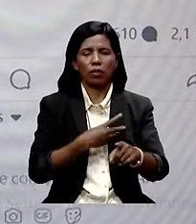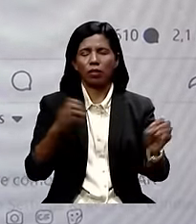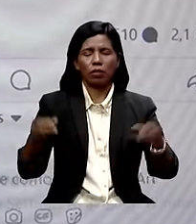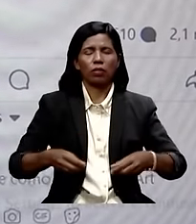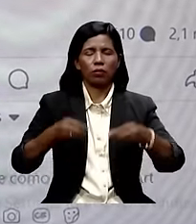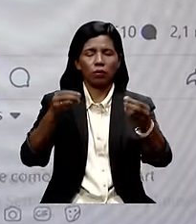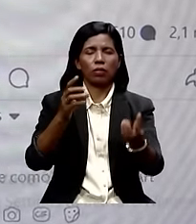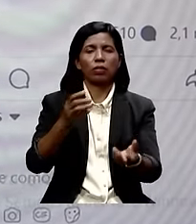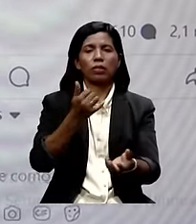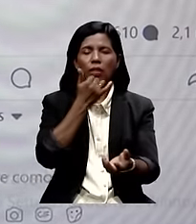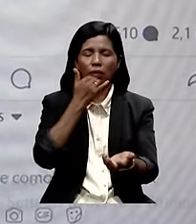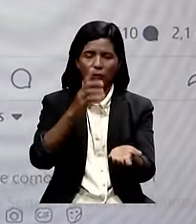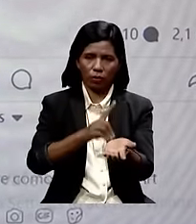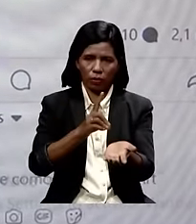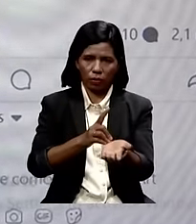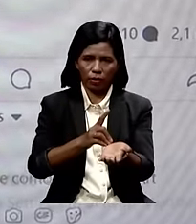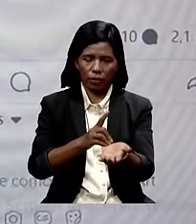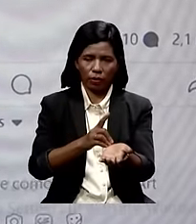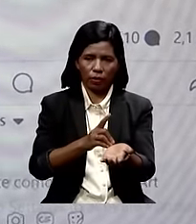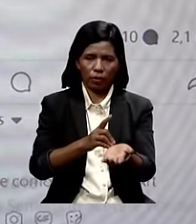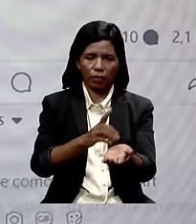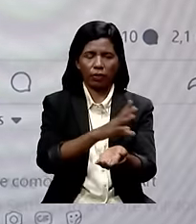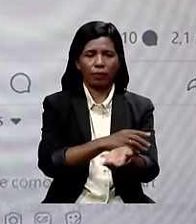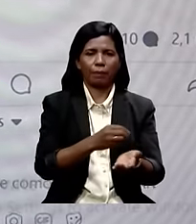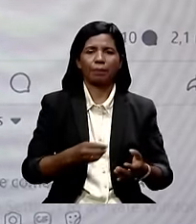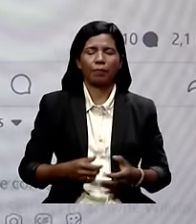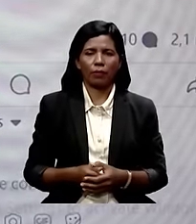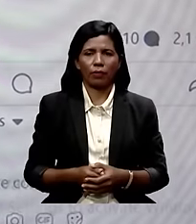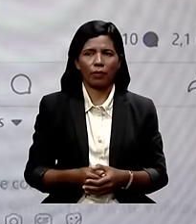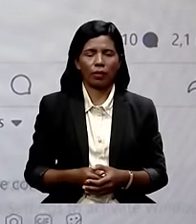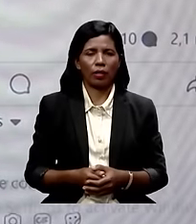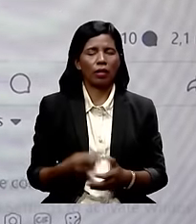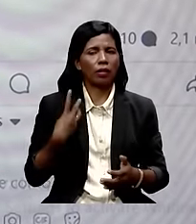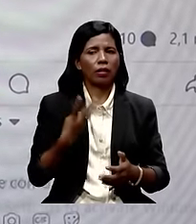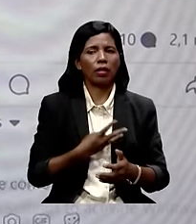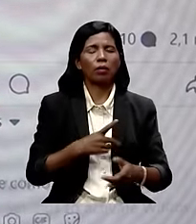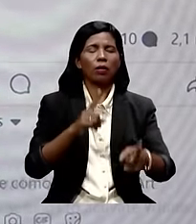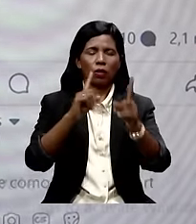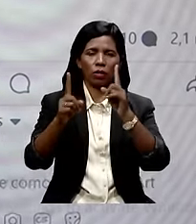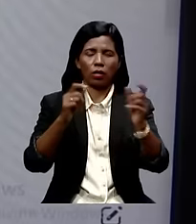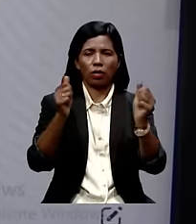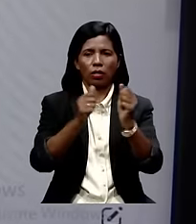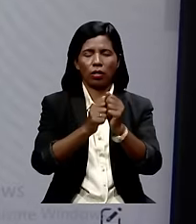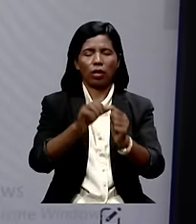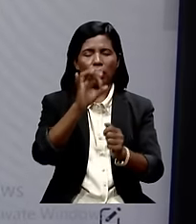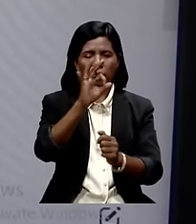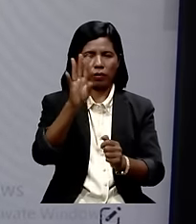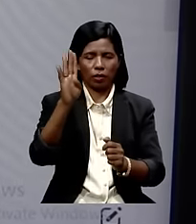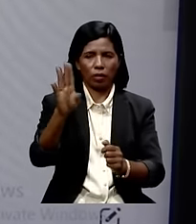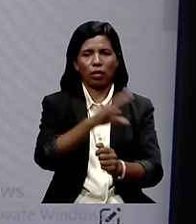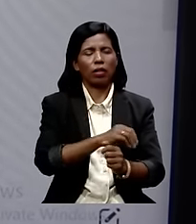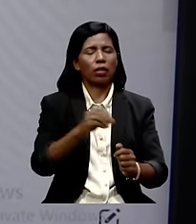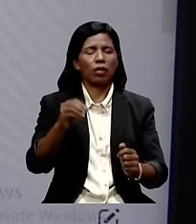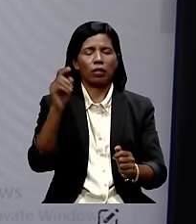ba mediku si jane karek mana ne distinu asi ne lapor kartu ba sosial me si si rede halo ya Facebook me